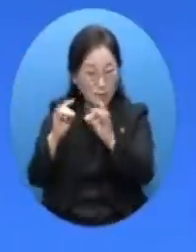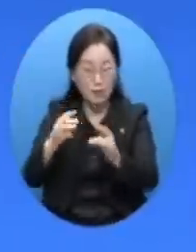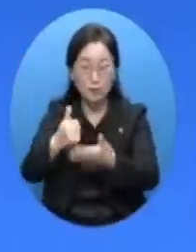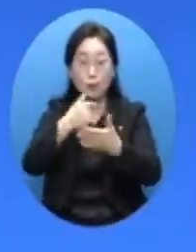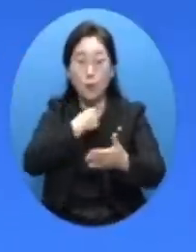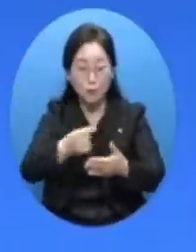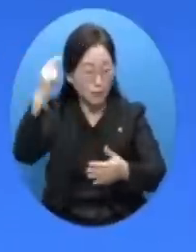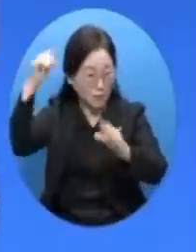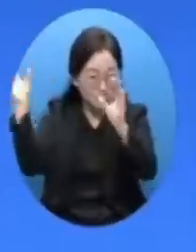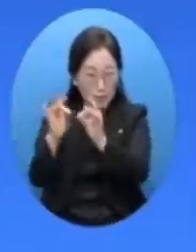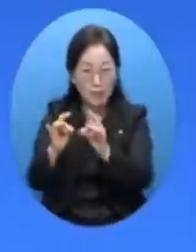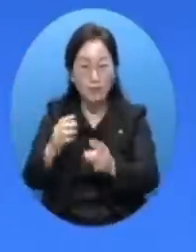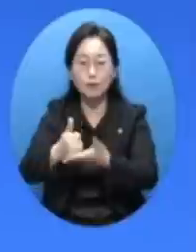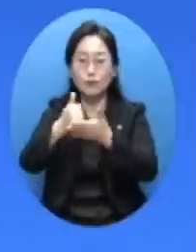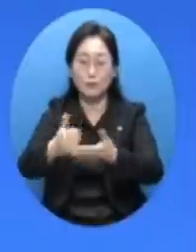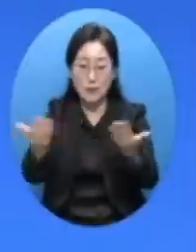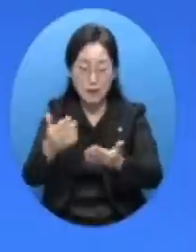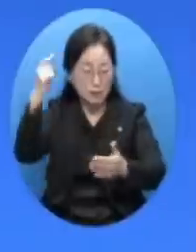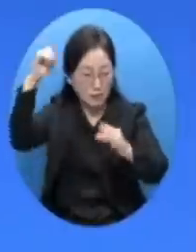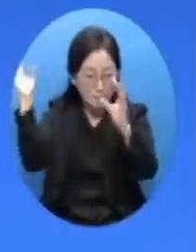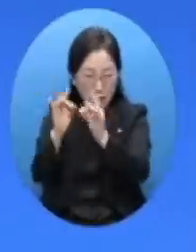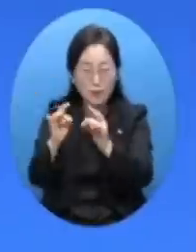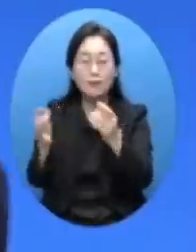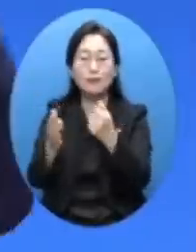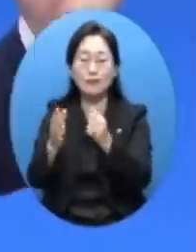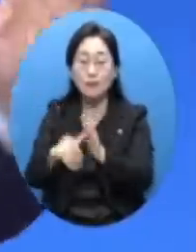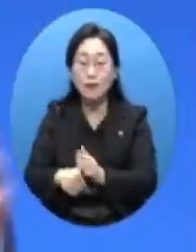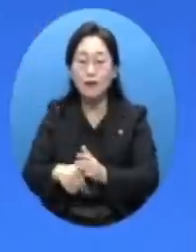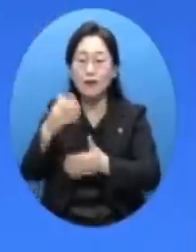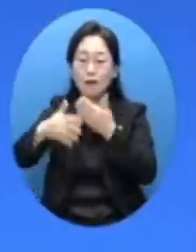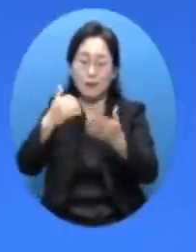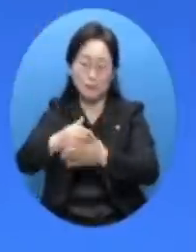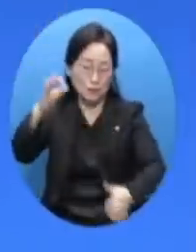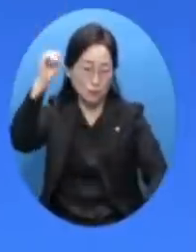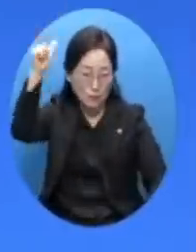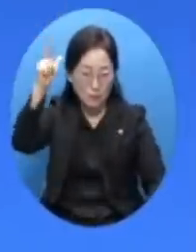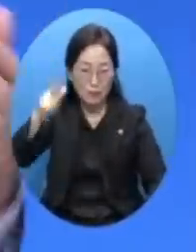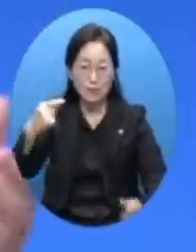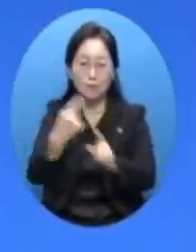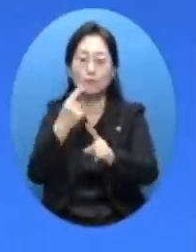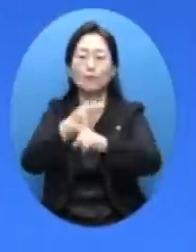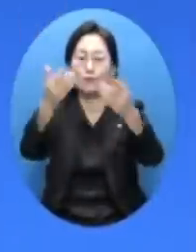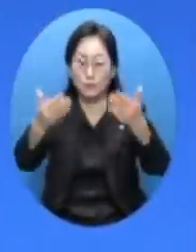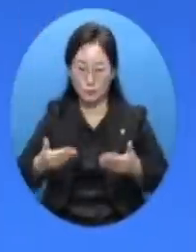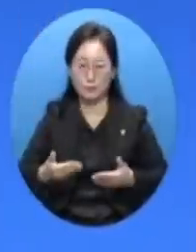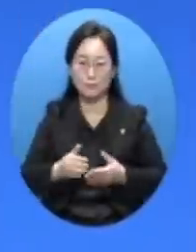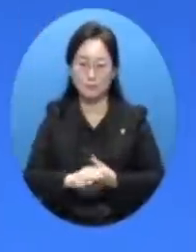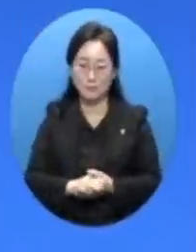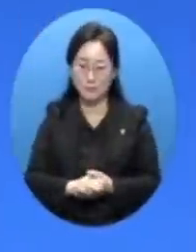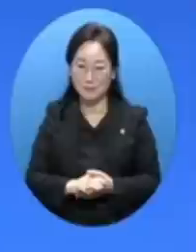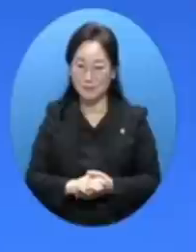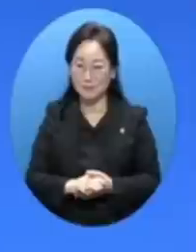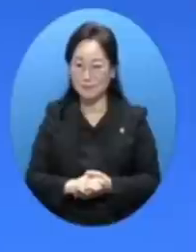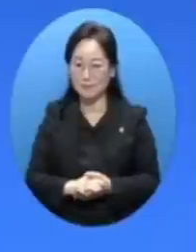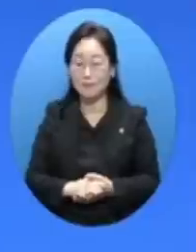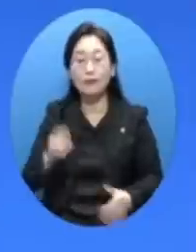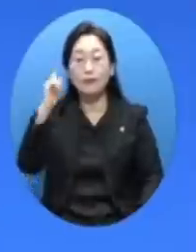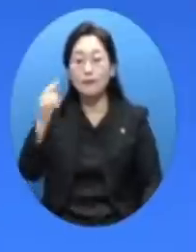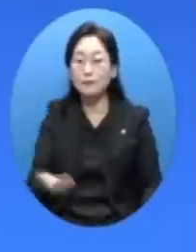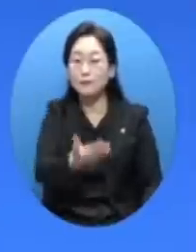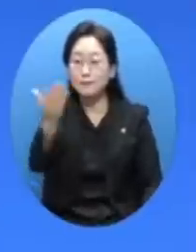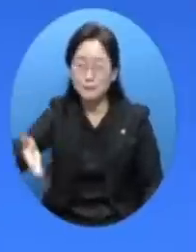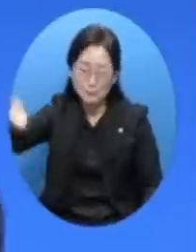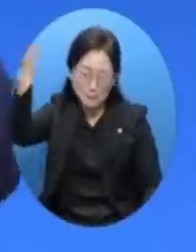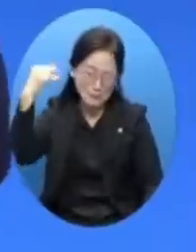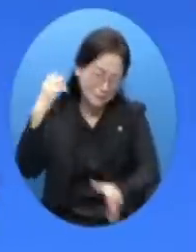내 뜻이 돼야 되고 주님의 일이 내 일이 될 때 우리는 위대한 사람으로 거듭날 수 있게 되는 것입니다. 왜 여러분